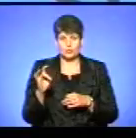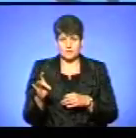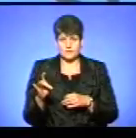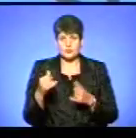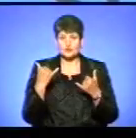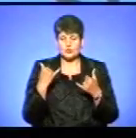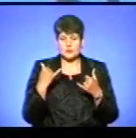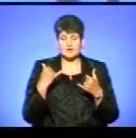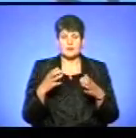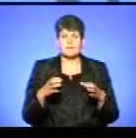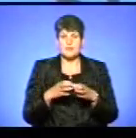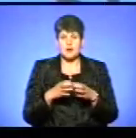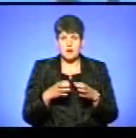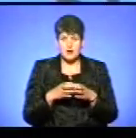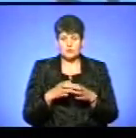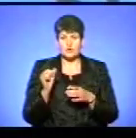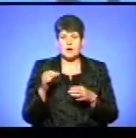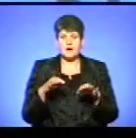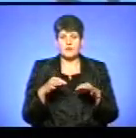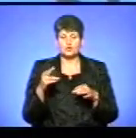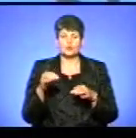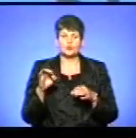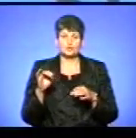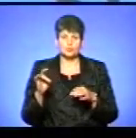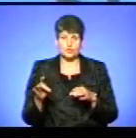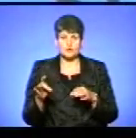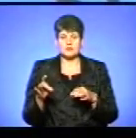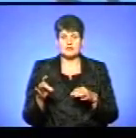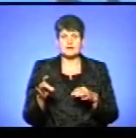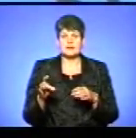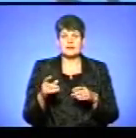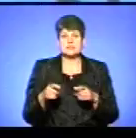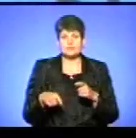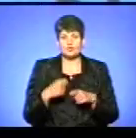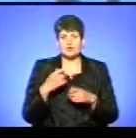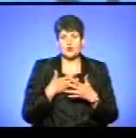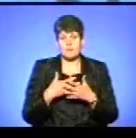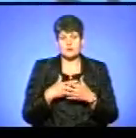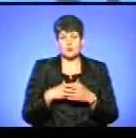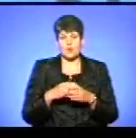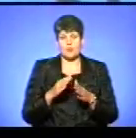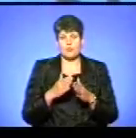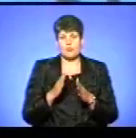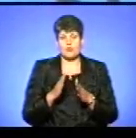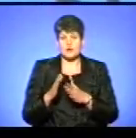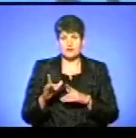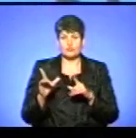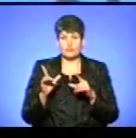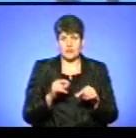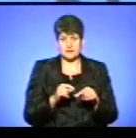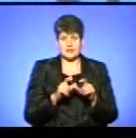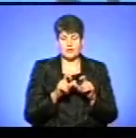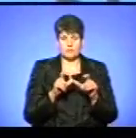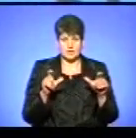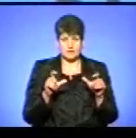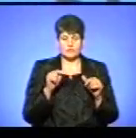Сьогодні бригада філіла на автодор разом з порушниками громадського порядку виїхали на об'єкт. Вони